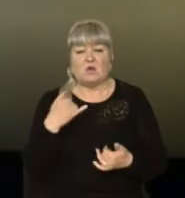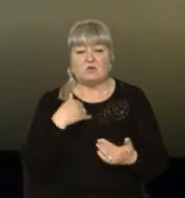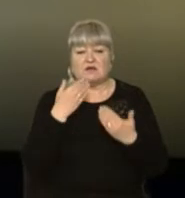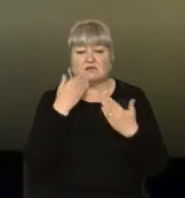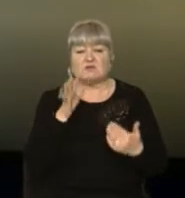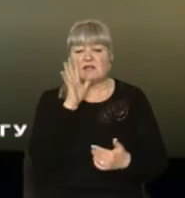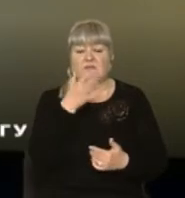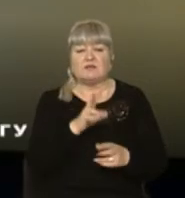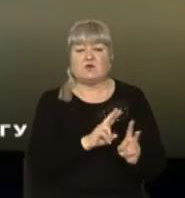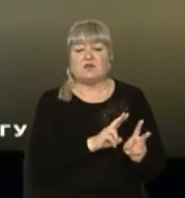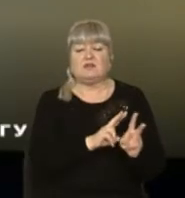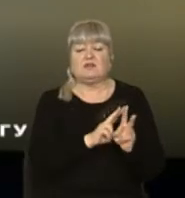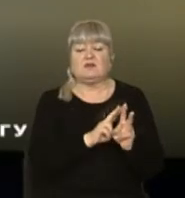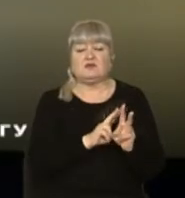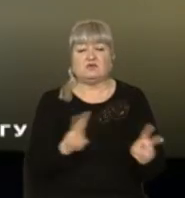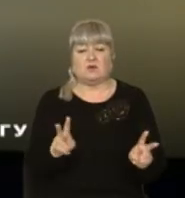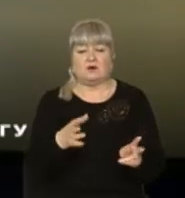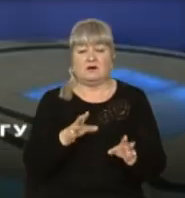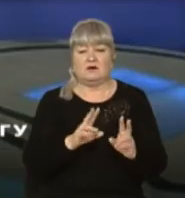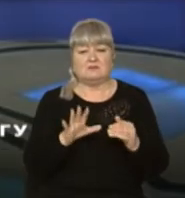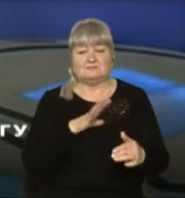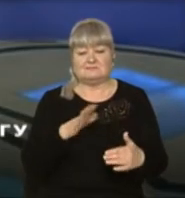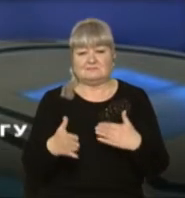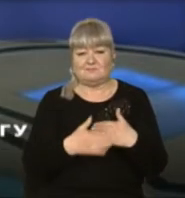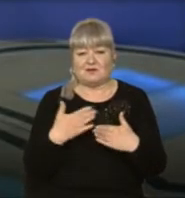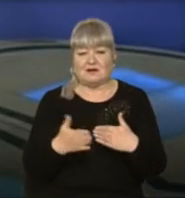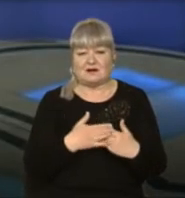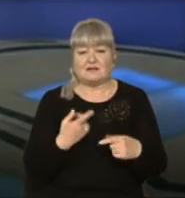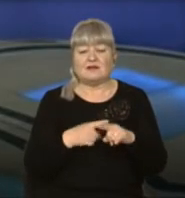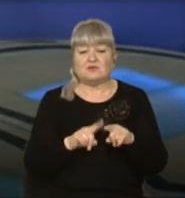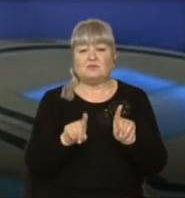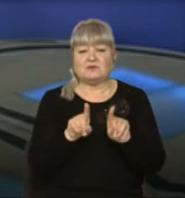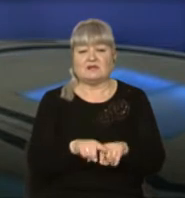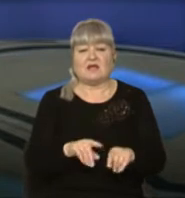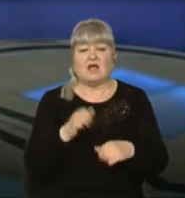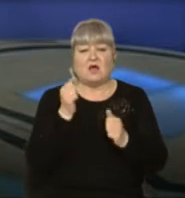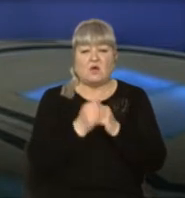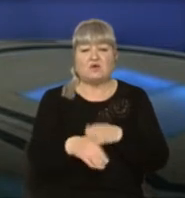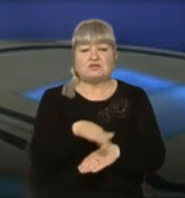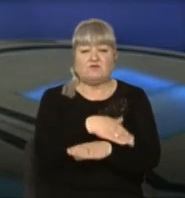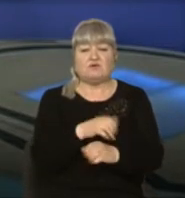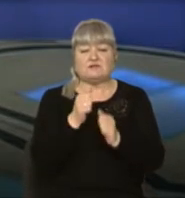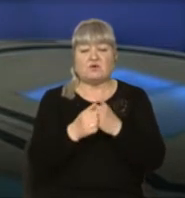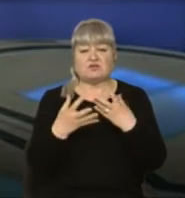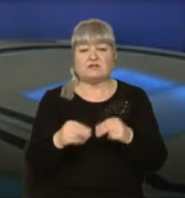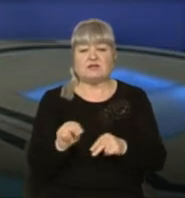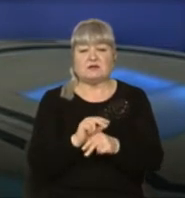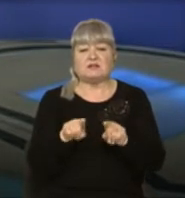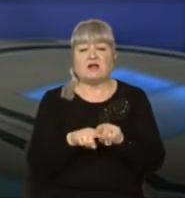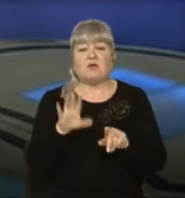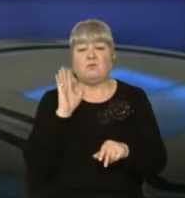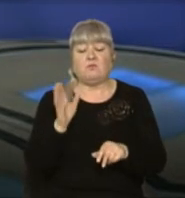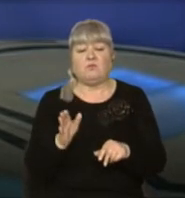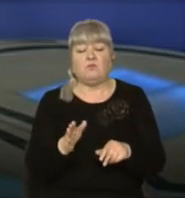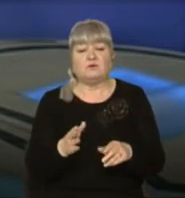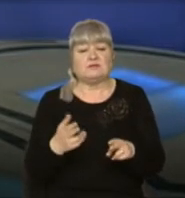останніх 5 років ніхто не поніс жодного покарання. Тому таке і відбувається. Кожна вулиця, кожен день ремонтується. І так буде відбуватися без перестанку,